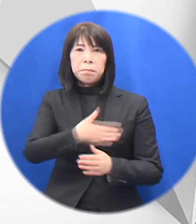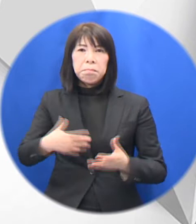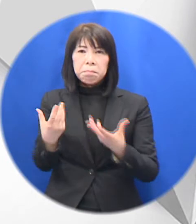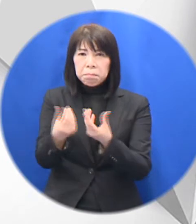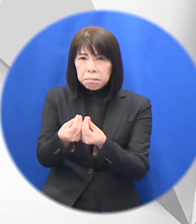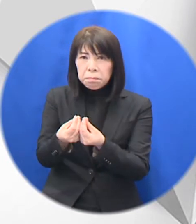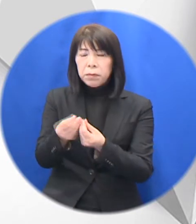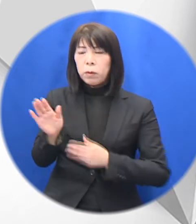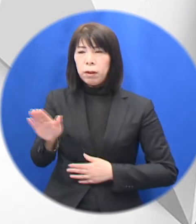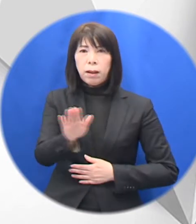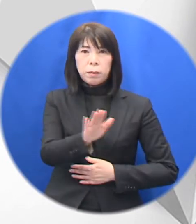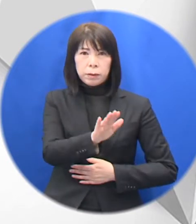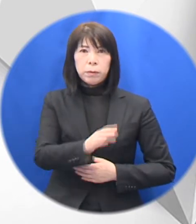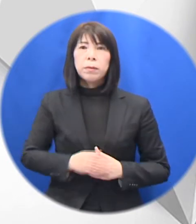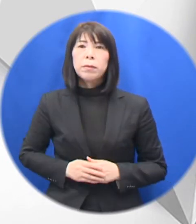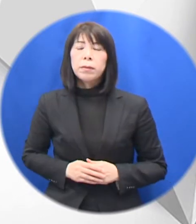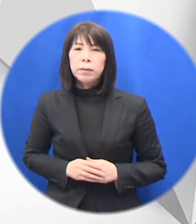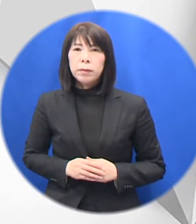します。